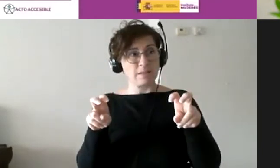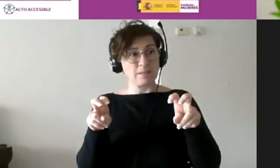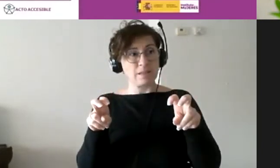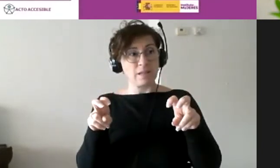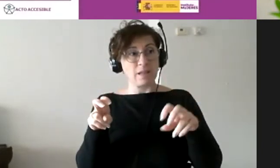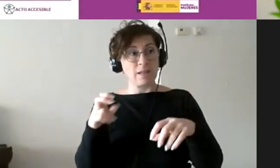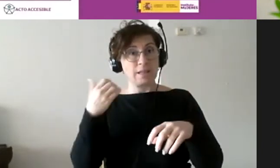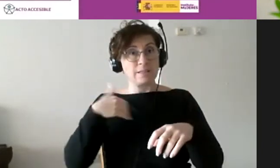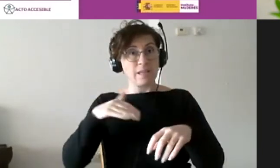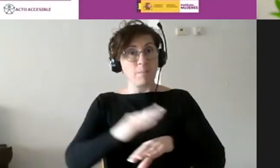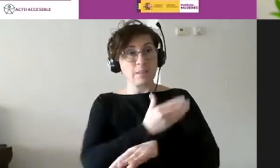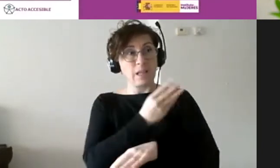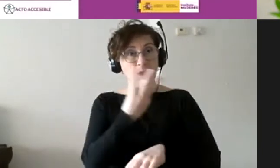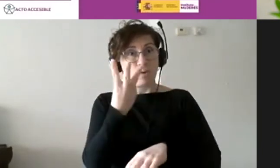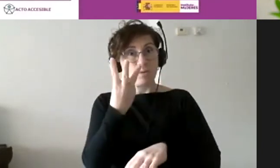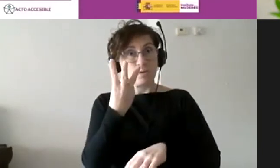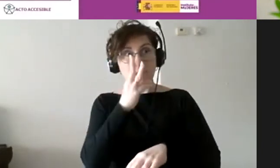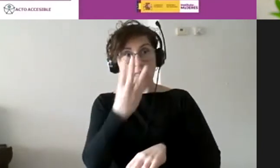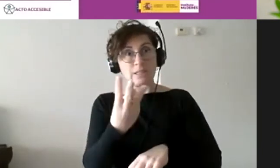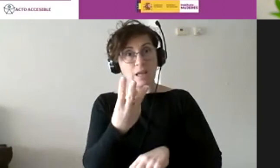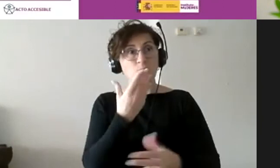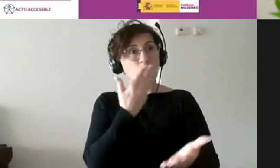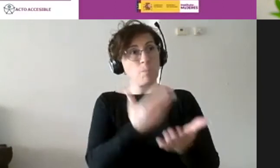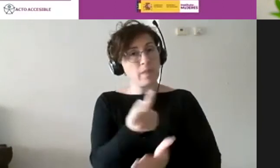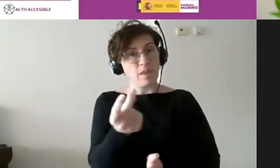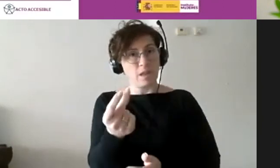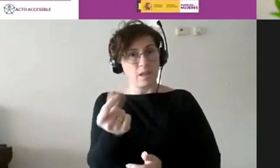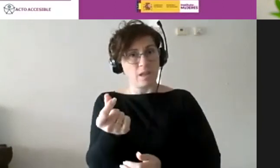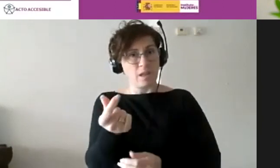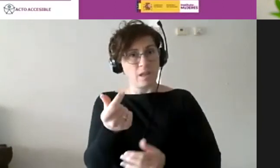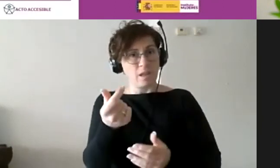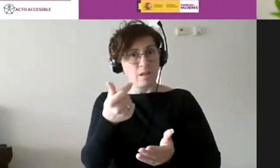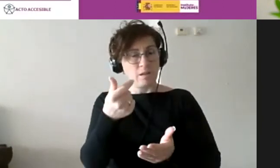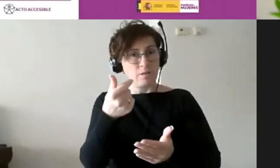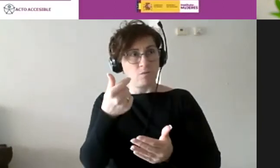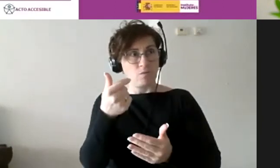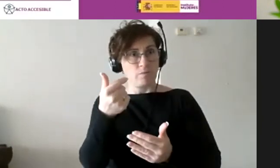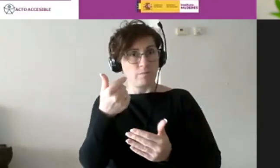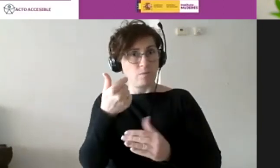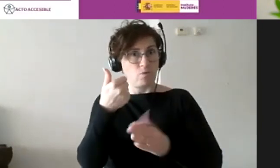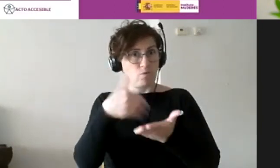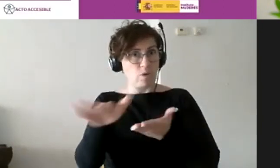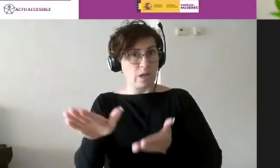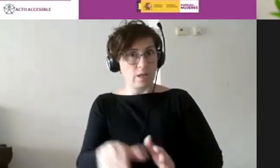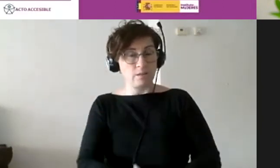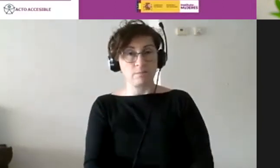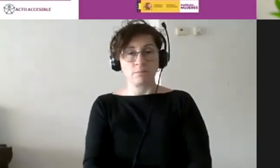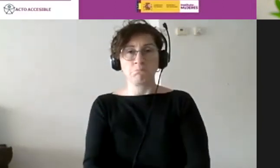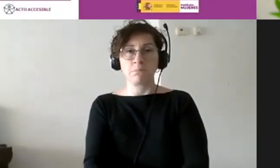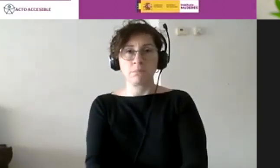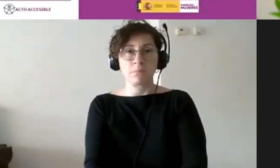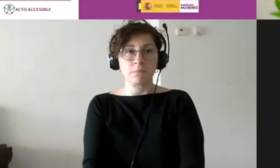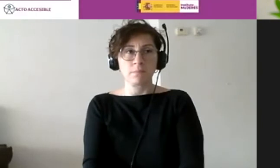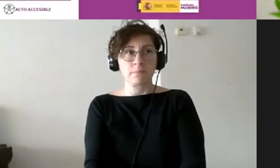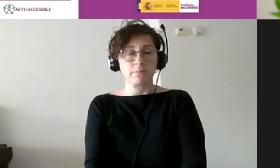что тогда людей наших пришлось возвращать, и возвращать просто